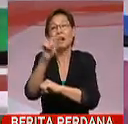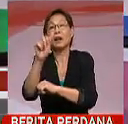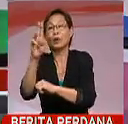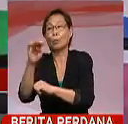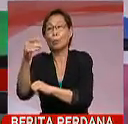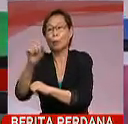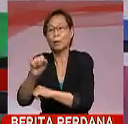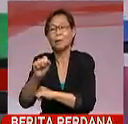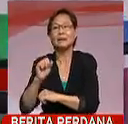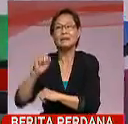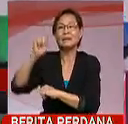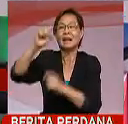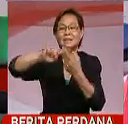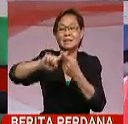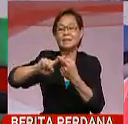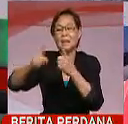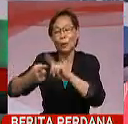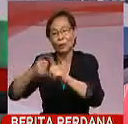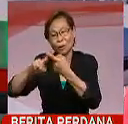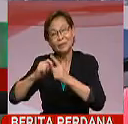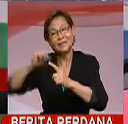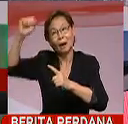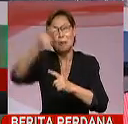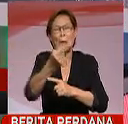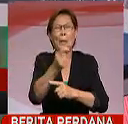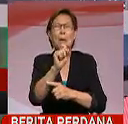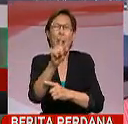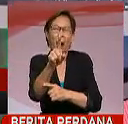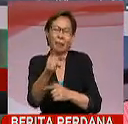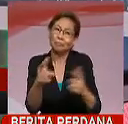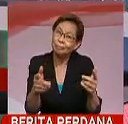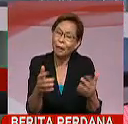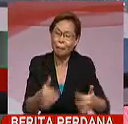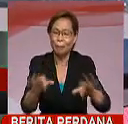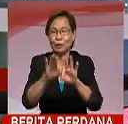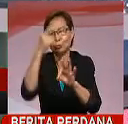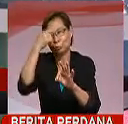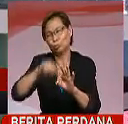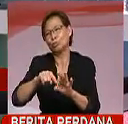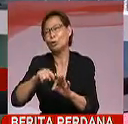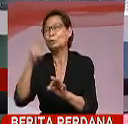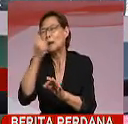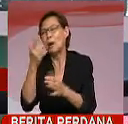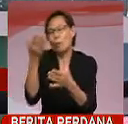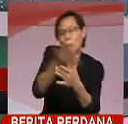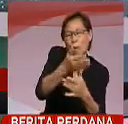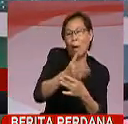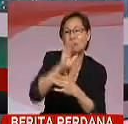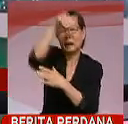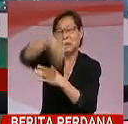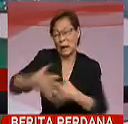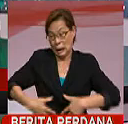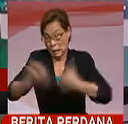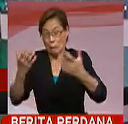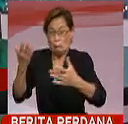wilayah Sabah. Ya, walaupun kosnya tinggi, ia penting demi mengurangkan ancaman gajah liar yang